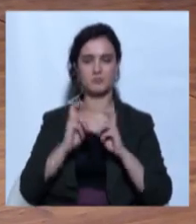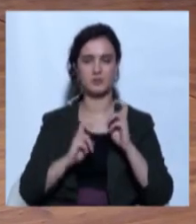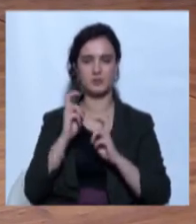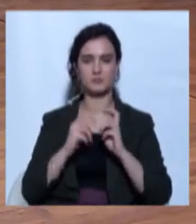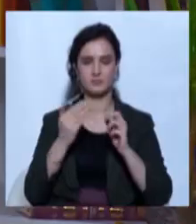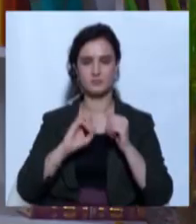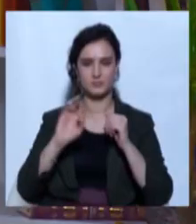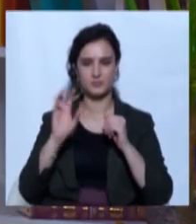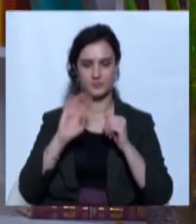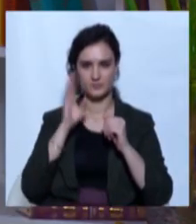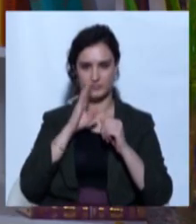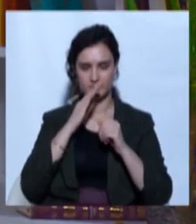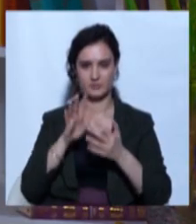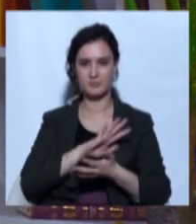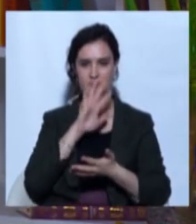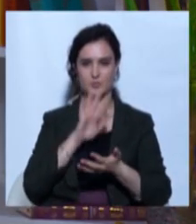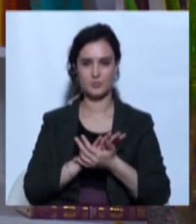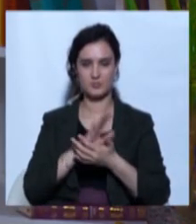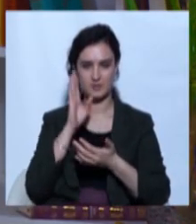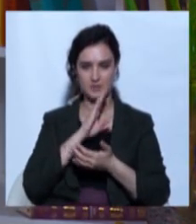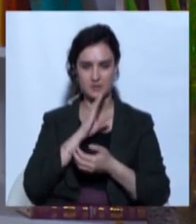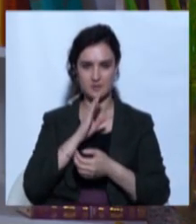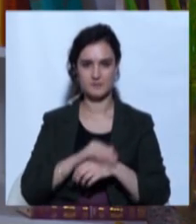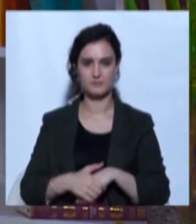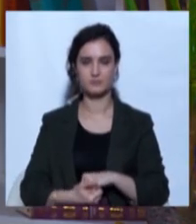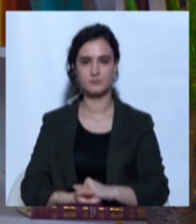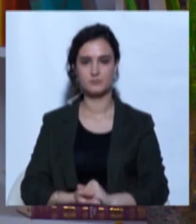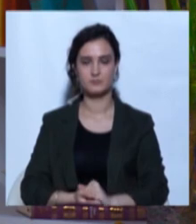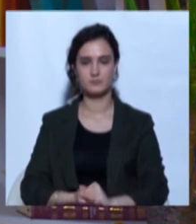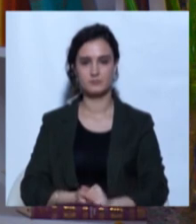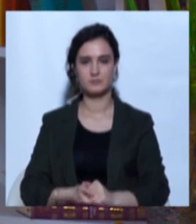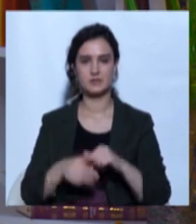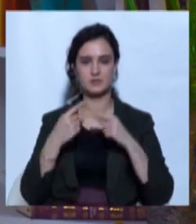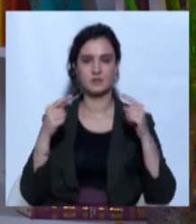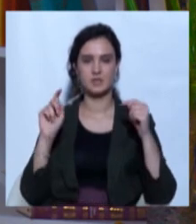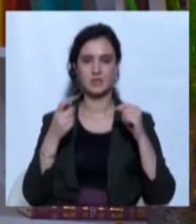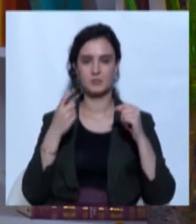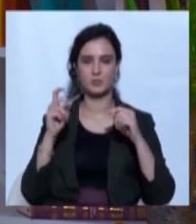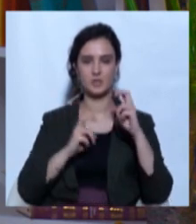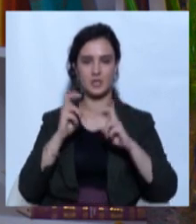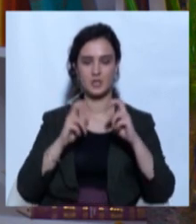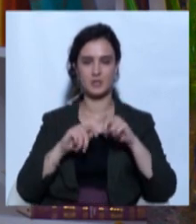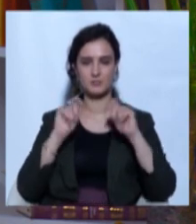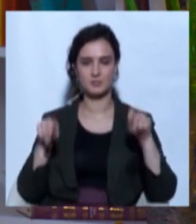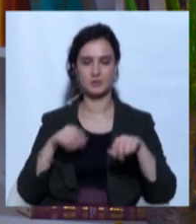ფაბრიკა-ქარხნების გამონაბოლქვი აბინძურებს ჰაერს. სხვადასხვა ქიმიური ქარხნები